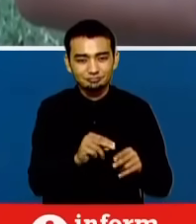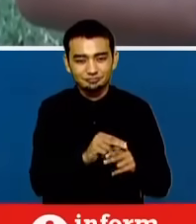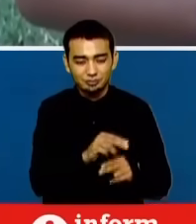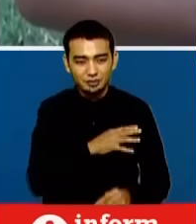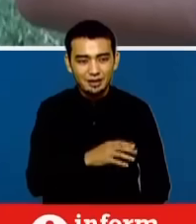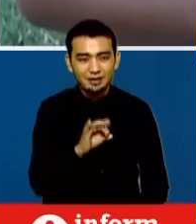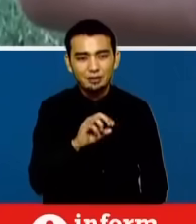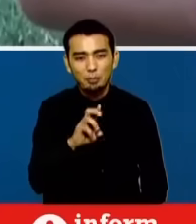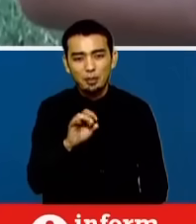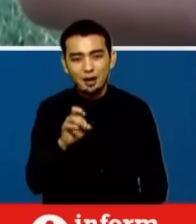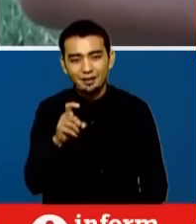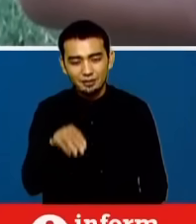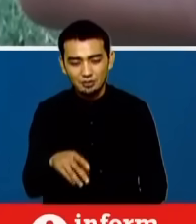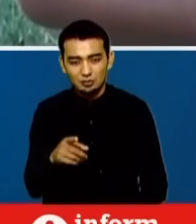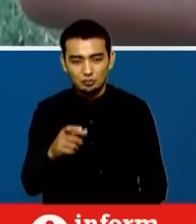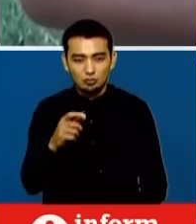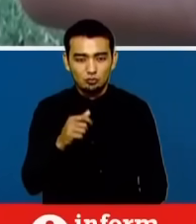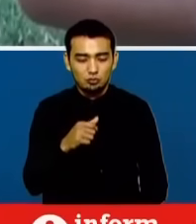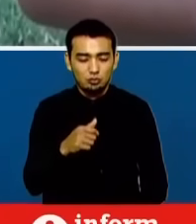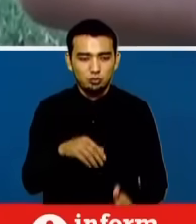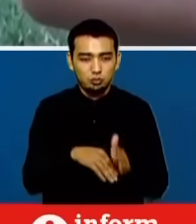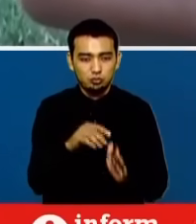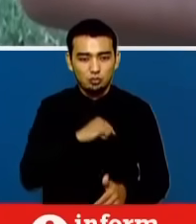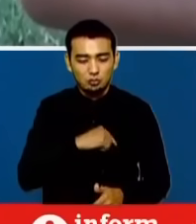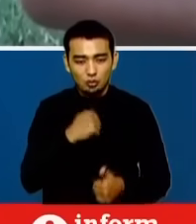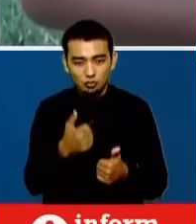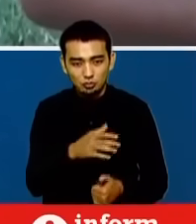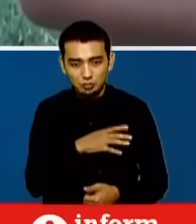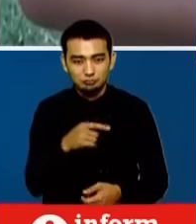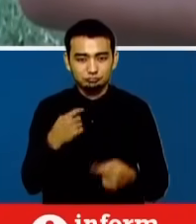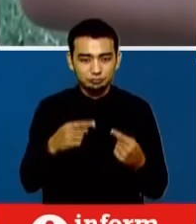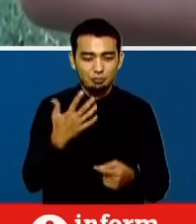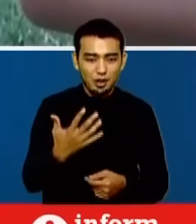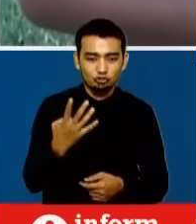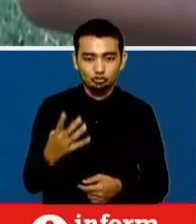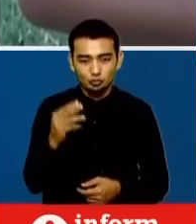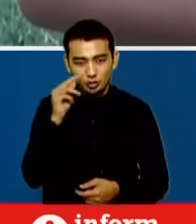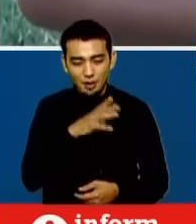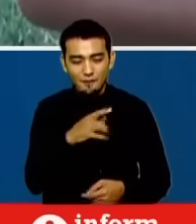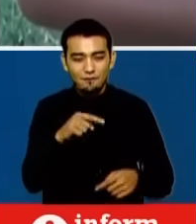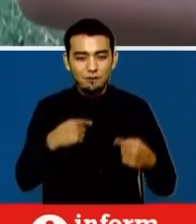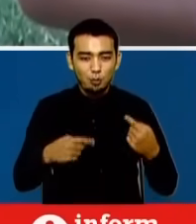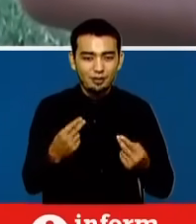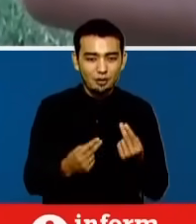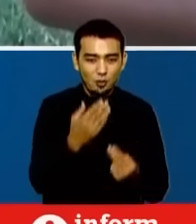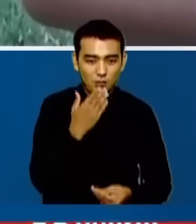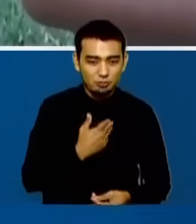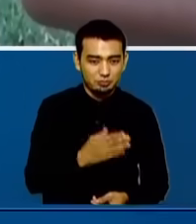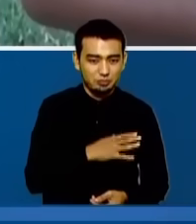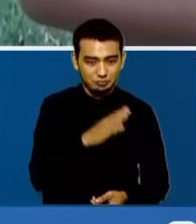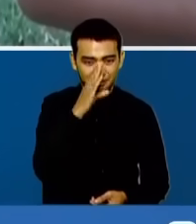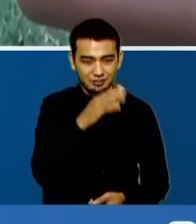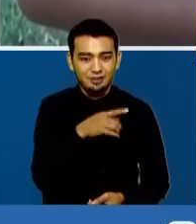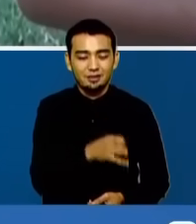өте тәрбиелі, сабағын 4 пен 5-ке оқыған бала болды. Спортты серік еткен ол футбол ойнағанды ұнататын еді дейді. Қапияда көз